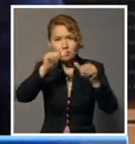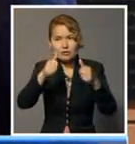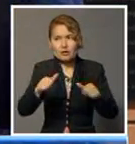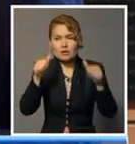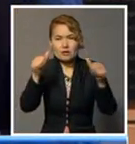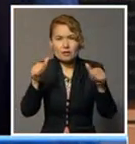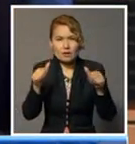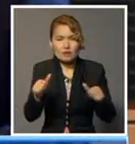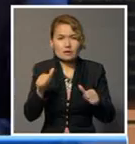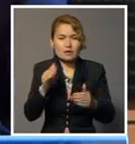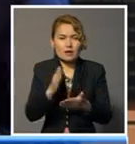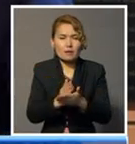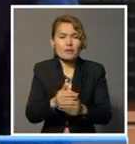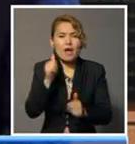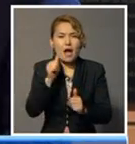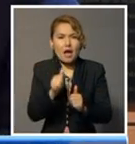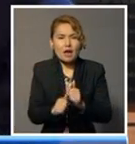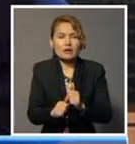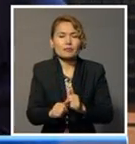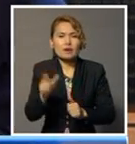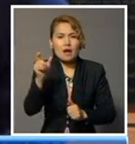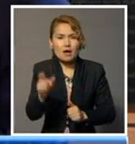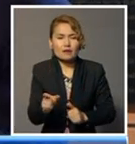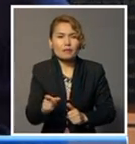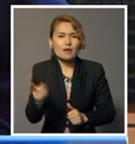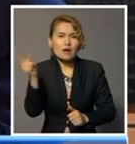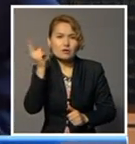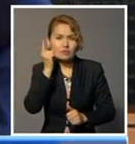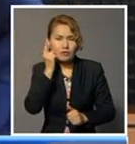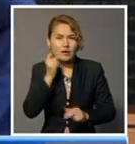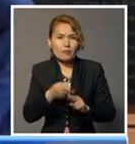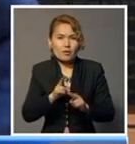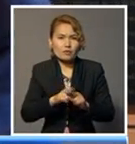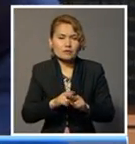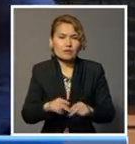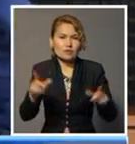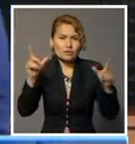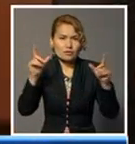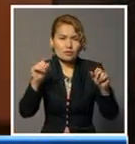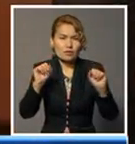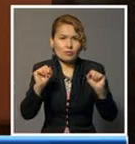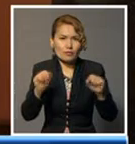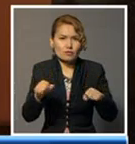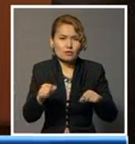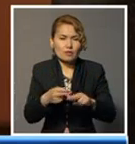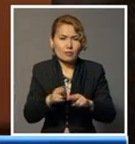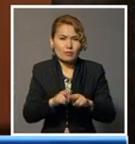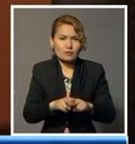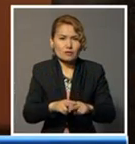қойылған. Қолында смартфоны бар әрбір азамат арнайы бағдарлама арқылы QR кодты сканерлеп,